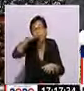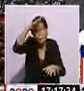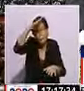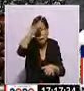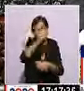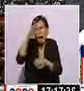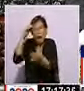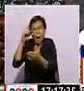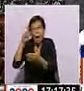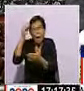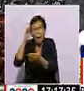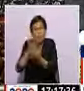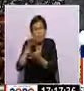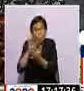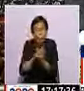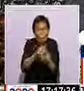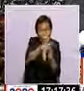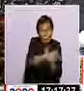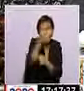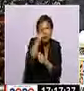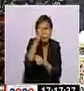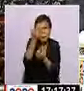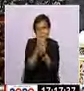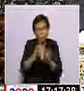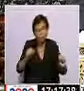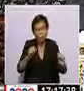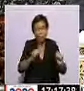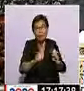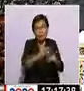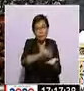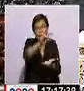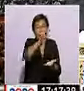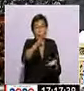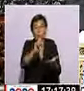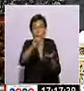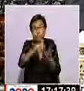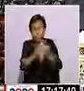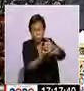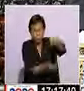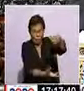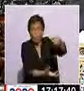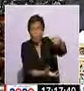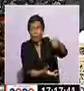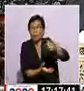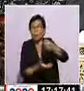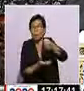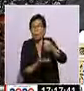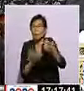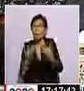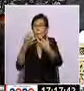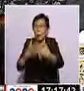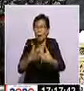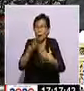dan pasangan pencarum. Di samping itu, kerajaan akan menyediakan grant RM20 juta yang akan dipanangkan dengan